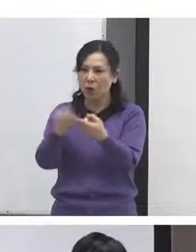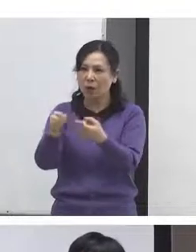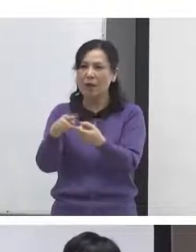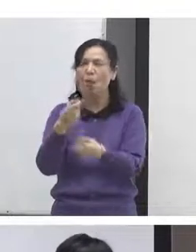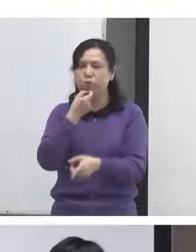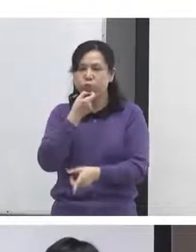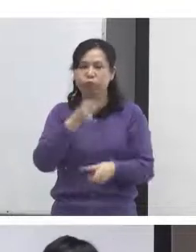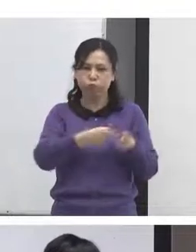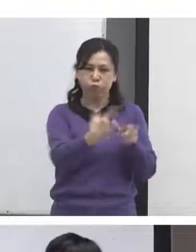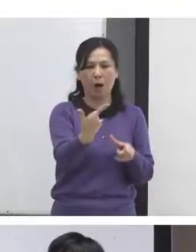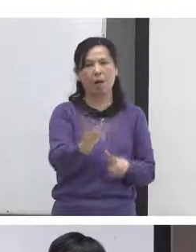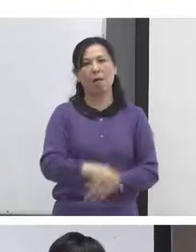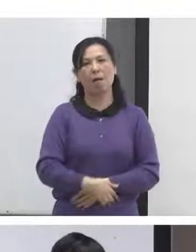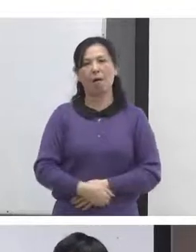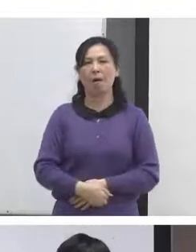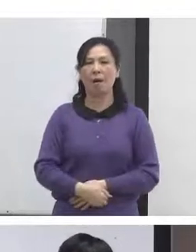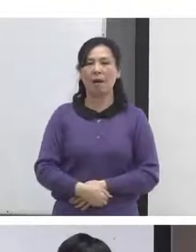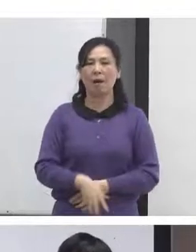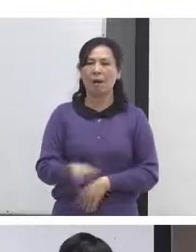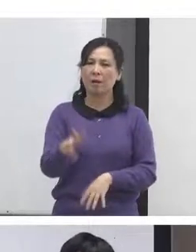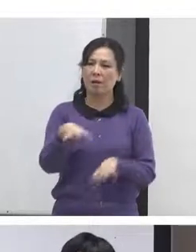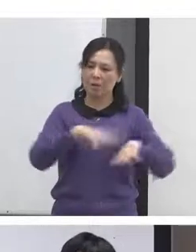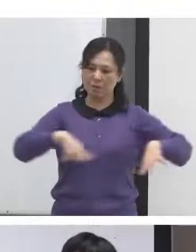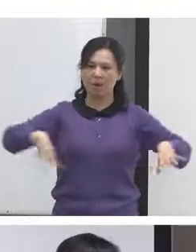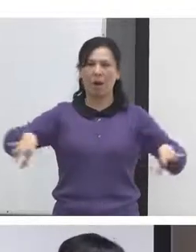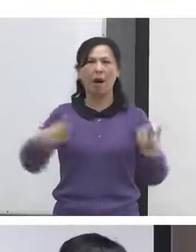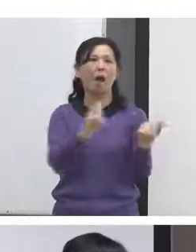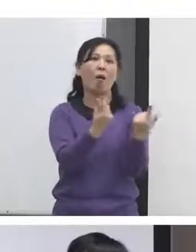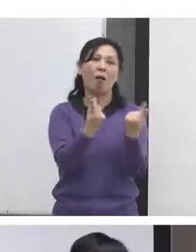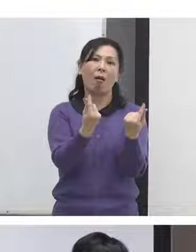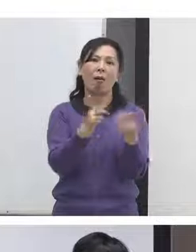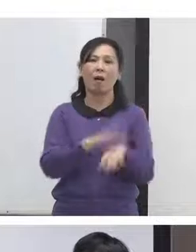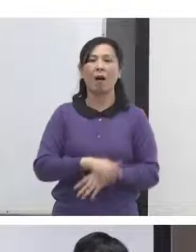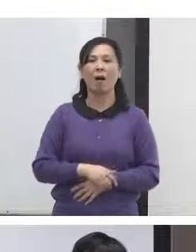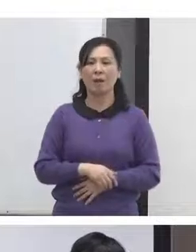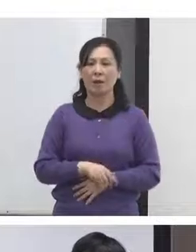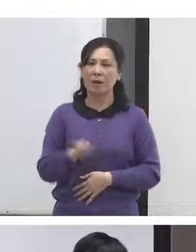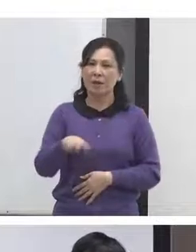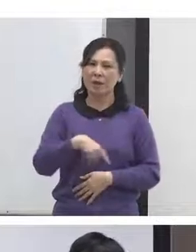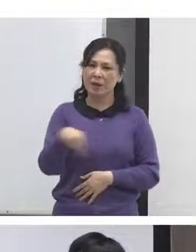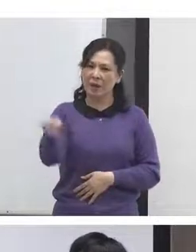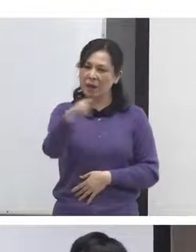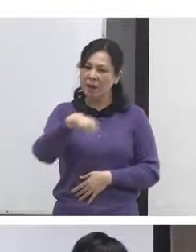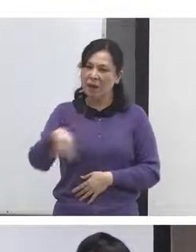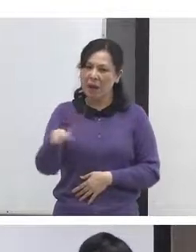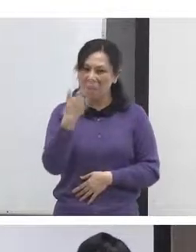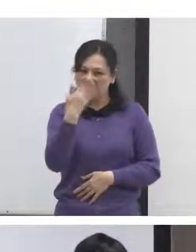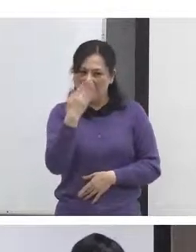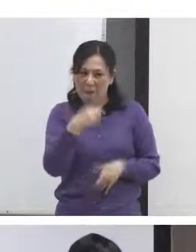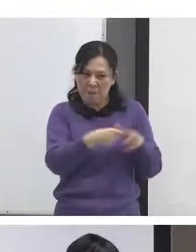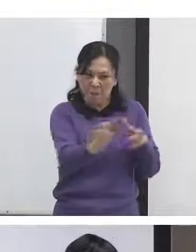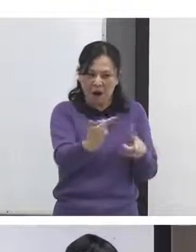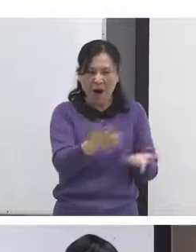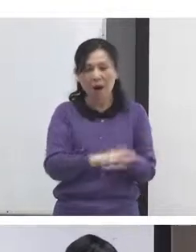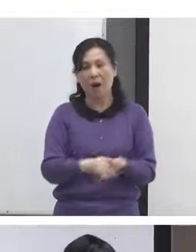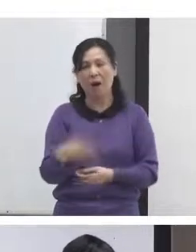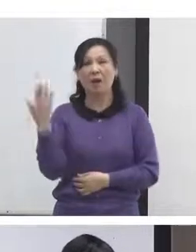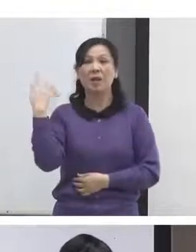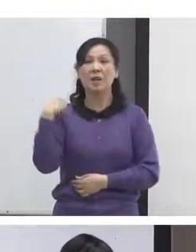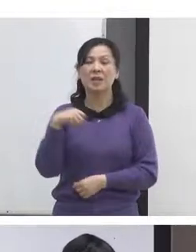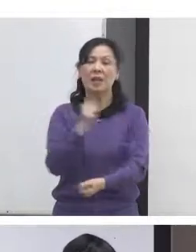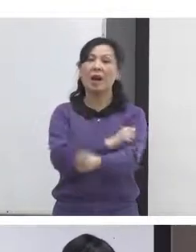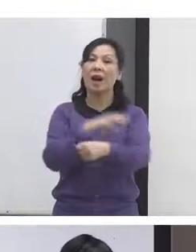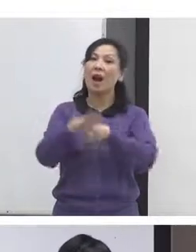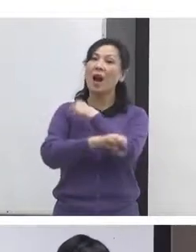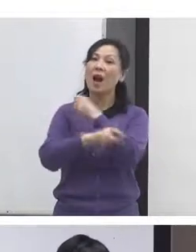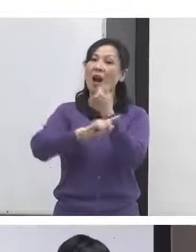那就变成说，其实很多的单位都有这样的问题，就是说他们不敢丢任何，像是以前违反劳基法资料也是一样，就是他都不